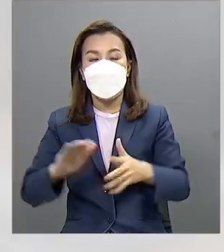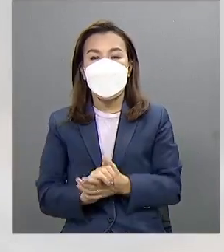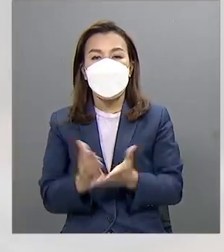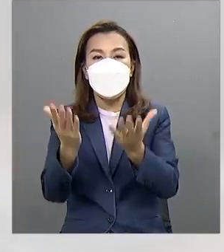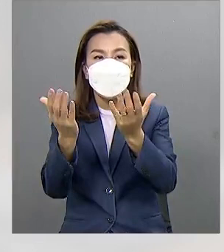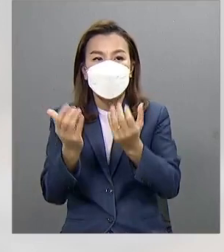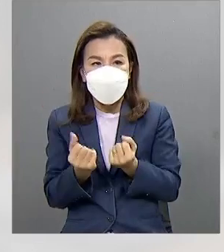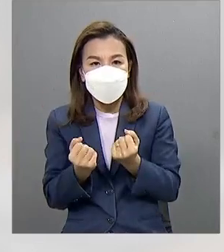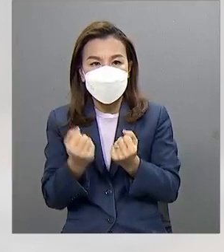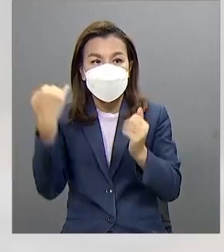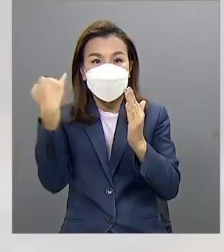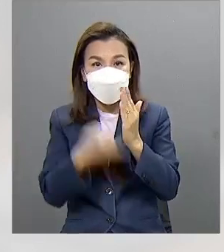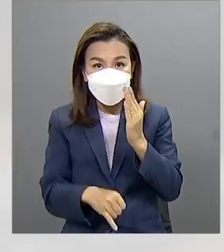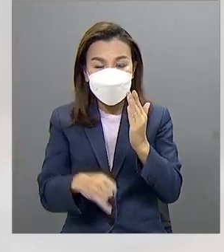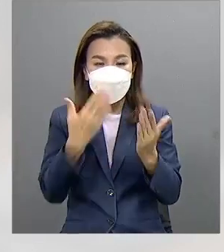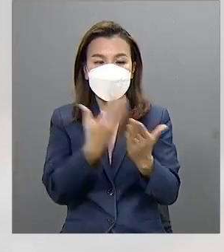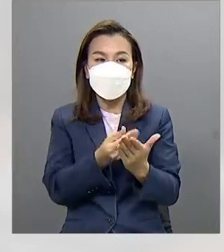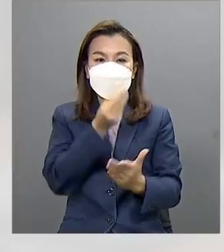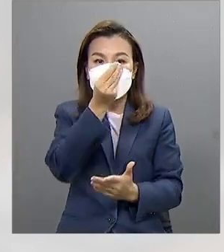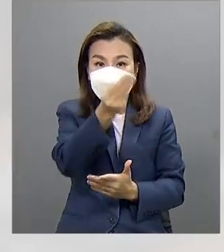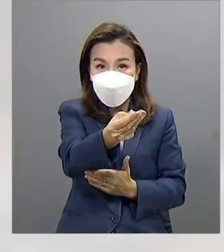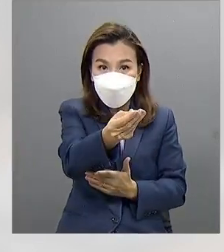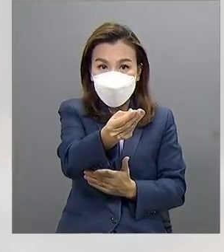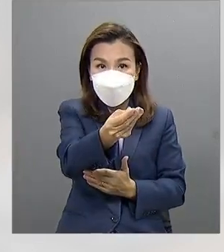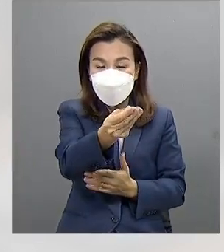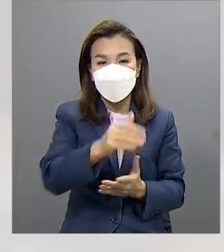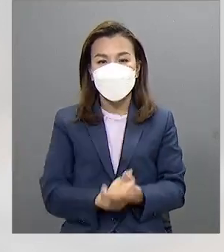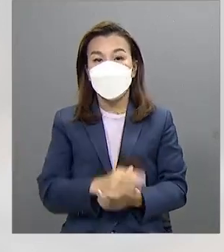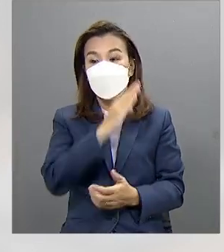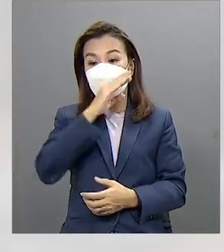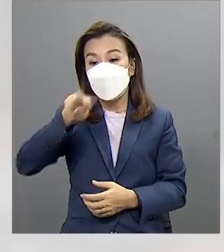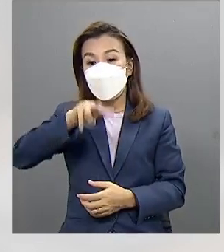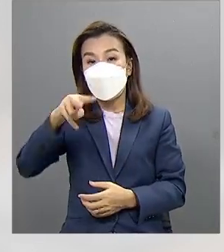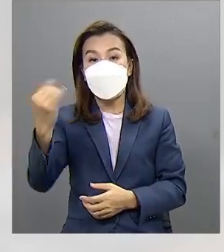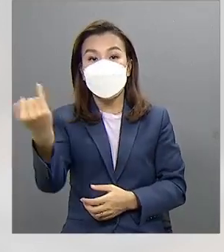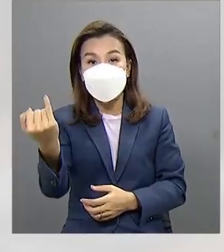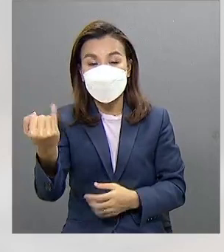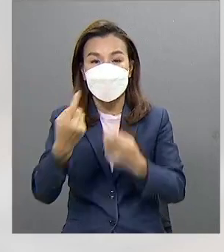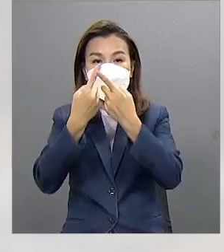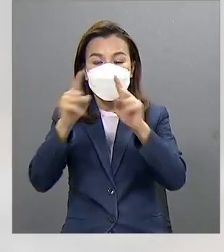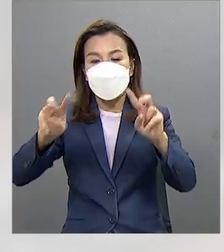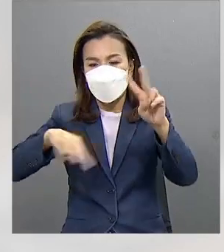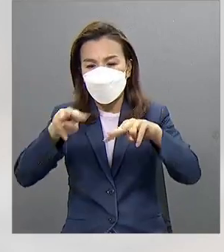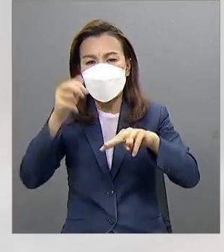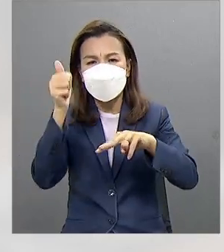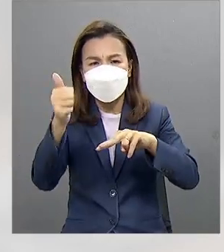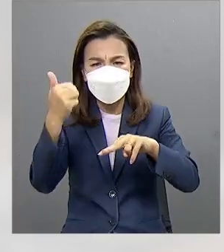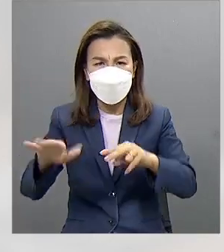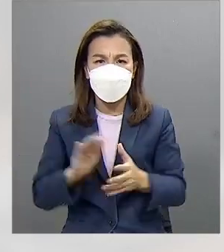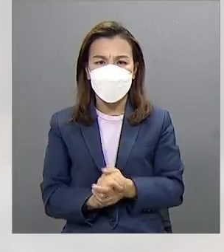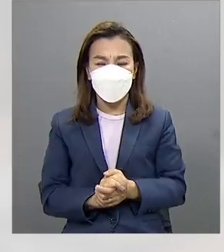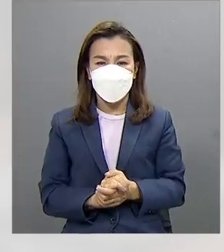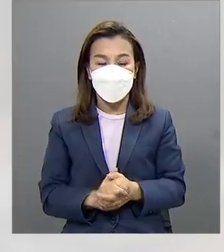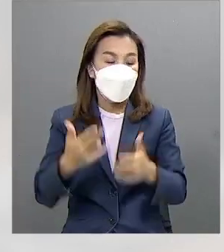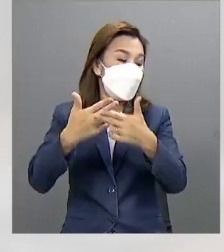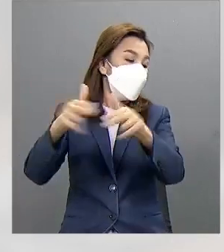าเสียหายหรือสินไหมต่างๆอันนี้หมายถึงว่าถ้าเราดูแลไม่ดีนะแต่ถ้าเราดูแลดีแล้วนะครับเราไม่ได้จงใจไม่ได้ประมาทเลินเ